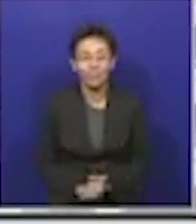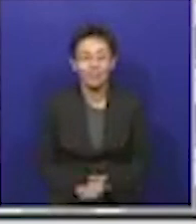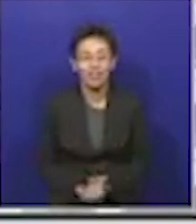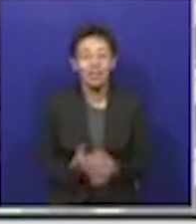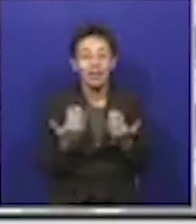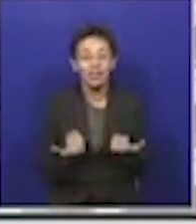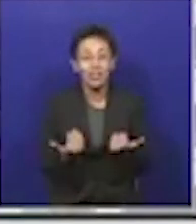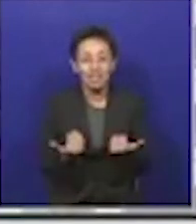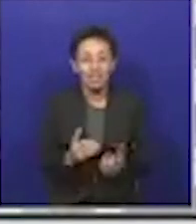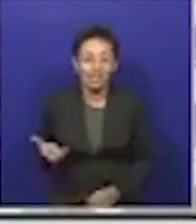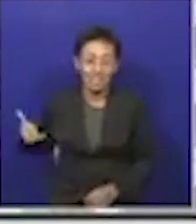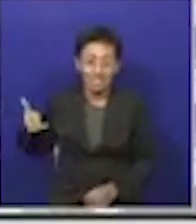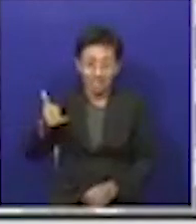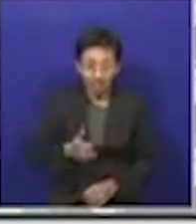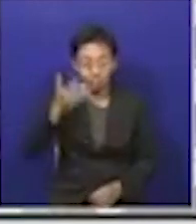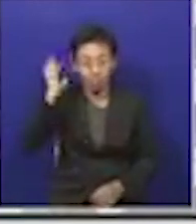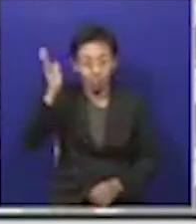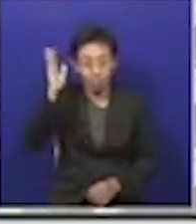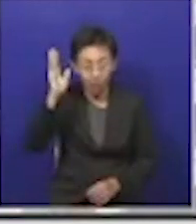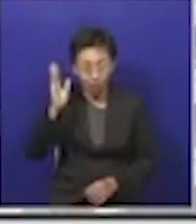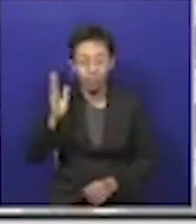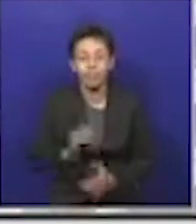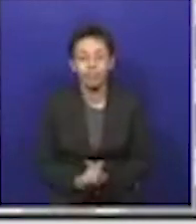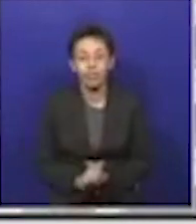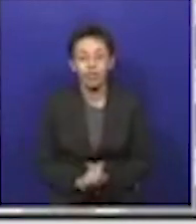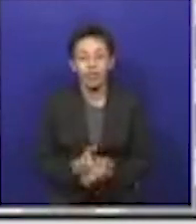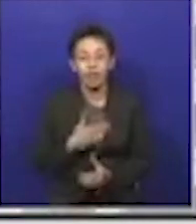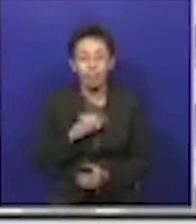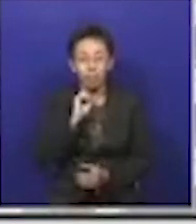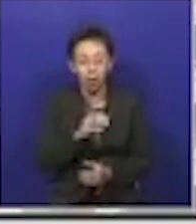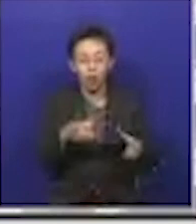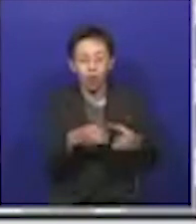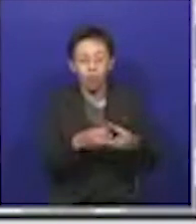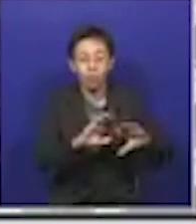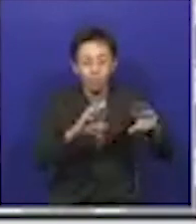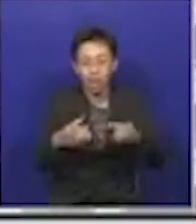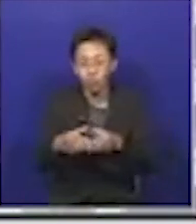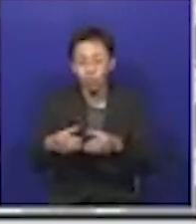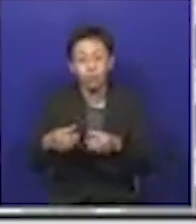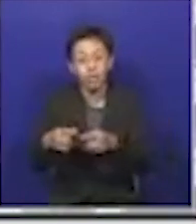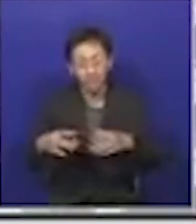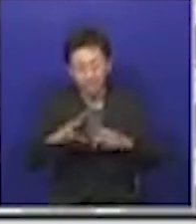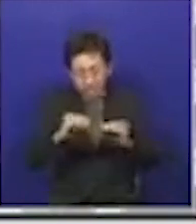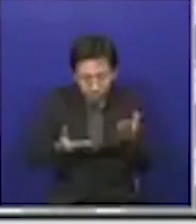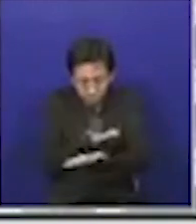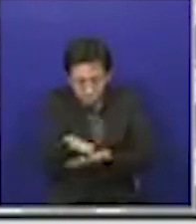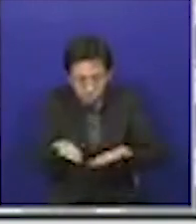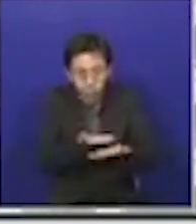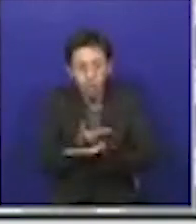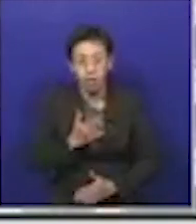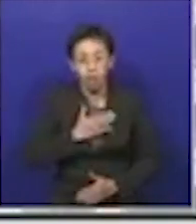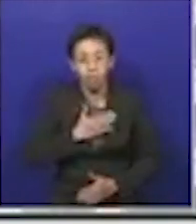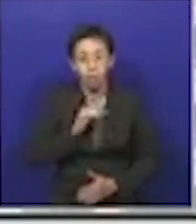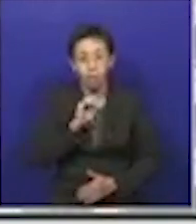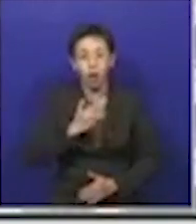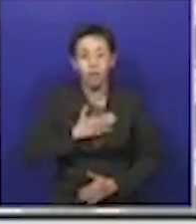ห้องมาอภิปรายเนี่ยผมได้บอกกับวิปทั้งฝ่ายค้านฝ่ายรัฐบาลที่เขาประชุมกันอยู่ผมบอกผ